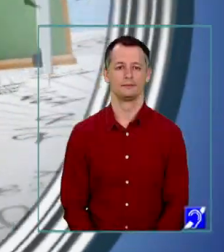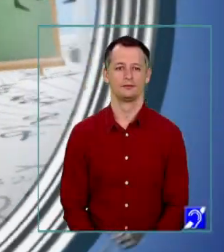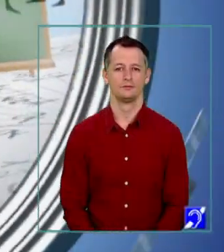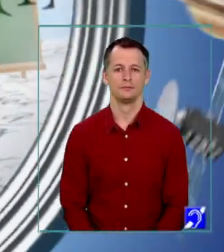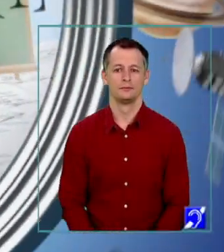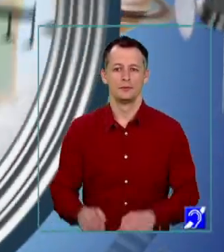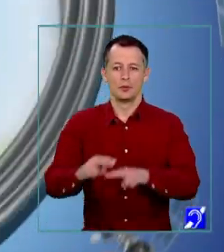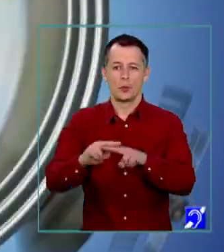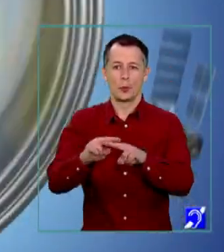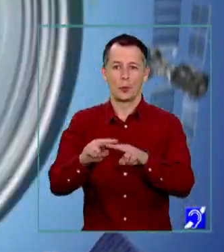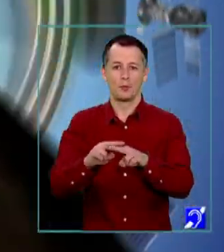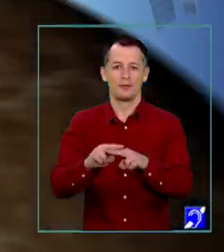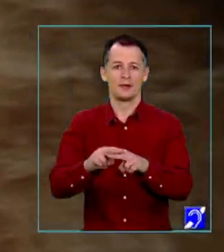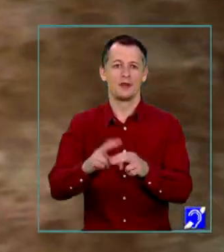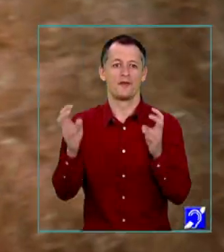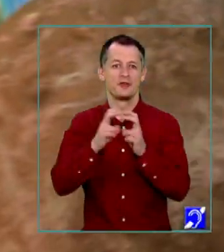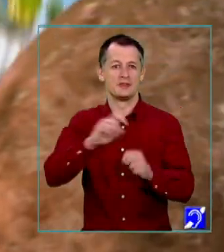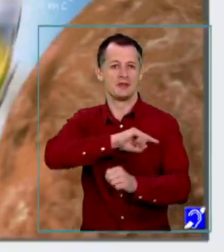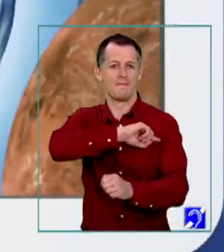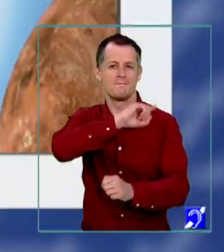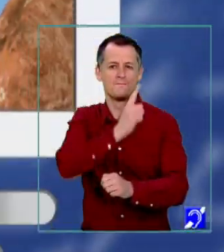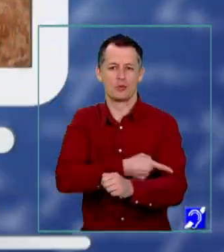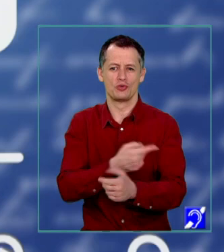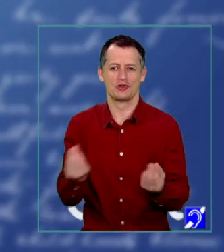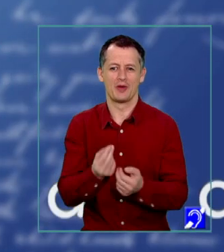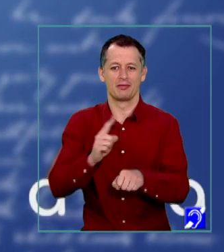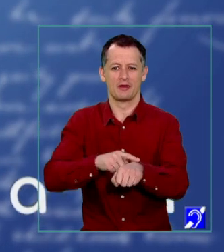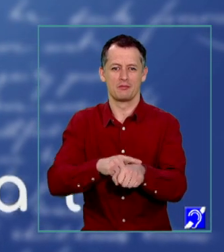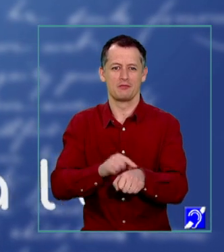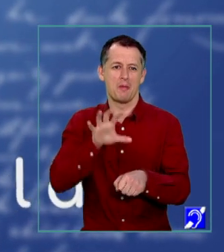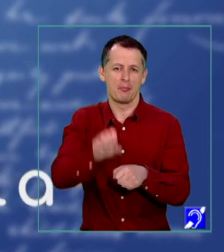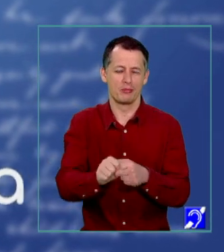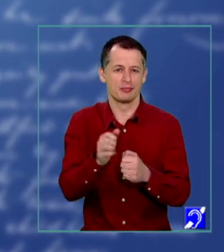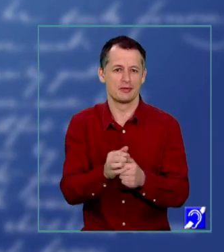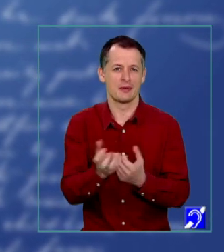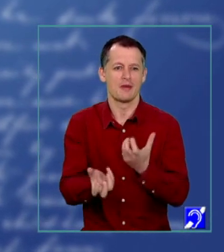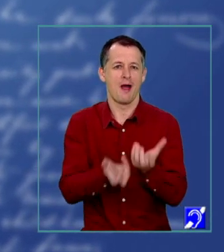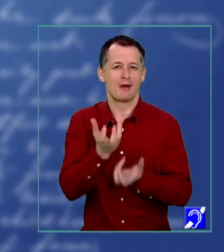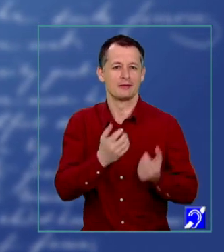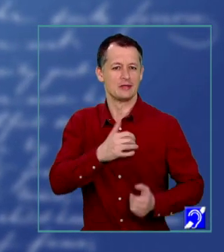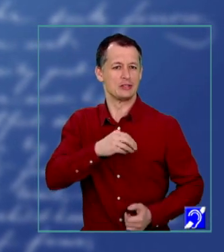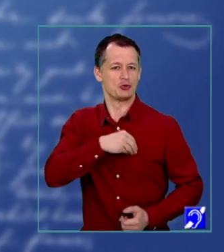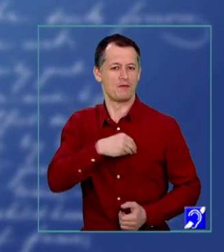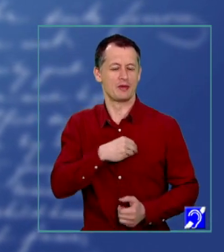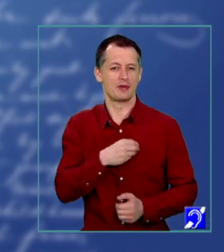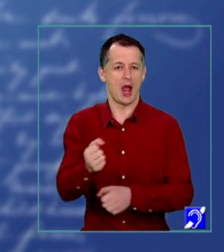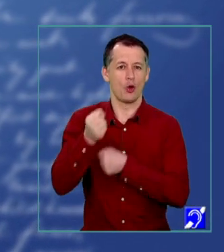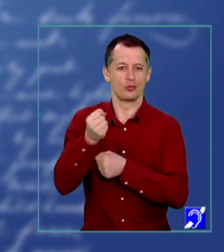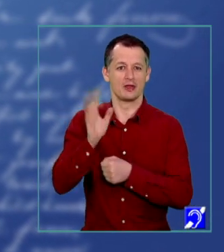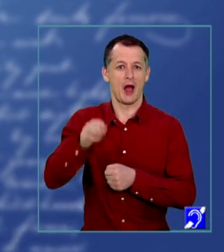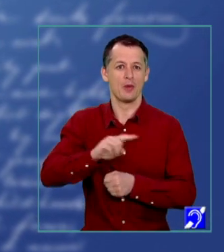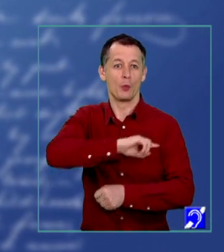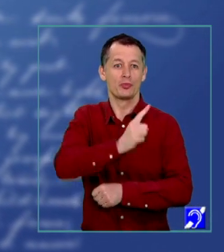Cum de fizică în forță, de câtva timp m-am apucat, ard în suflet ca o torță și am putere la